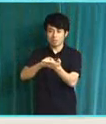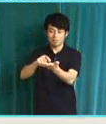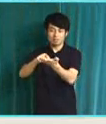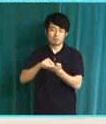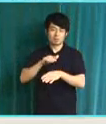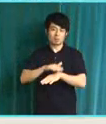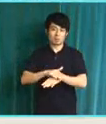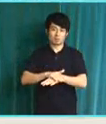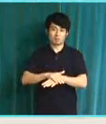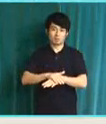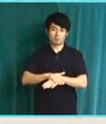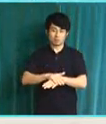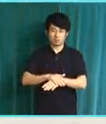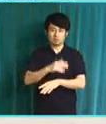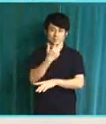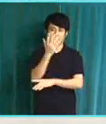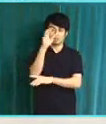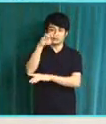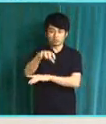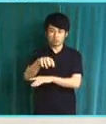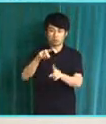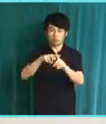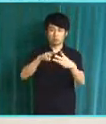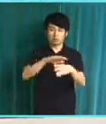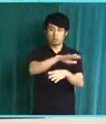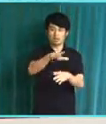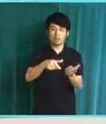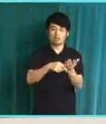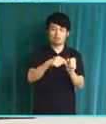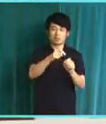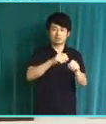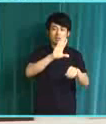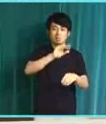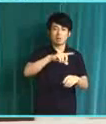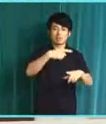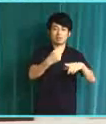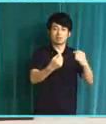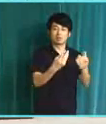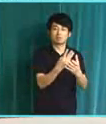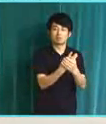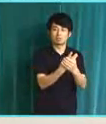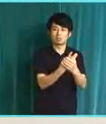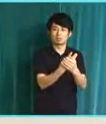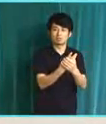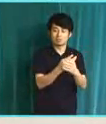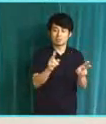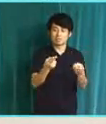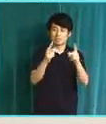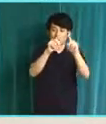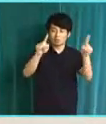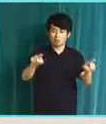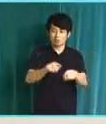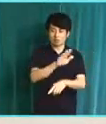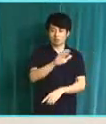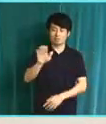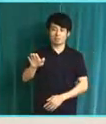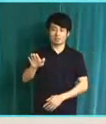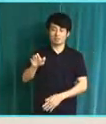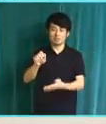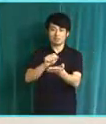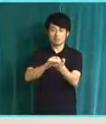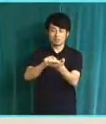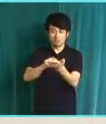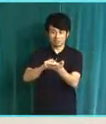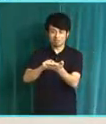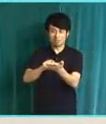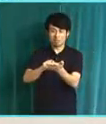です。市役所小田原お堀端万葉の湯などに応募用紙が設置してあります。応募